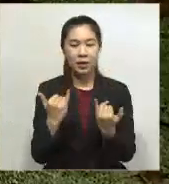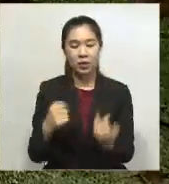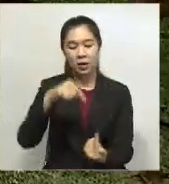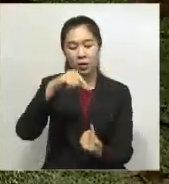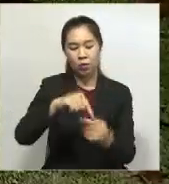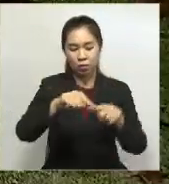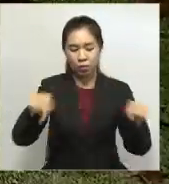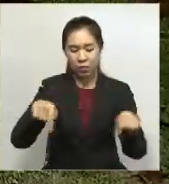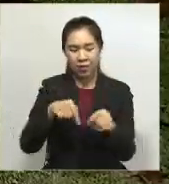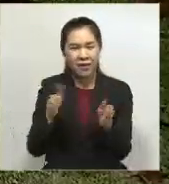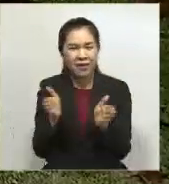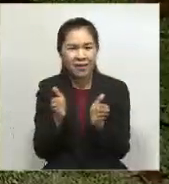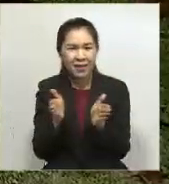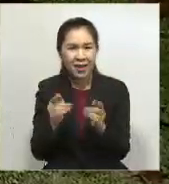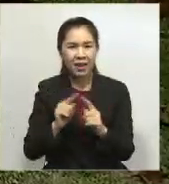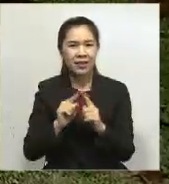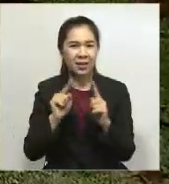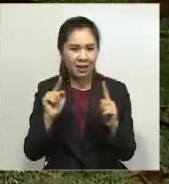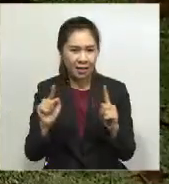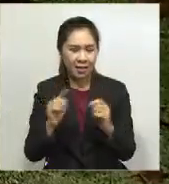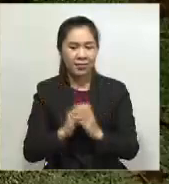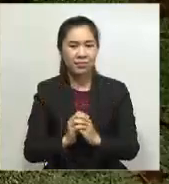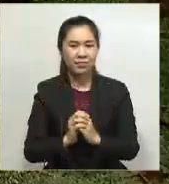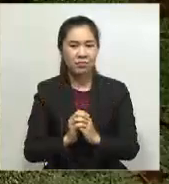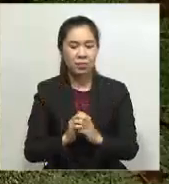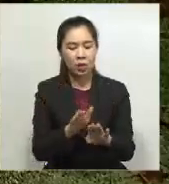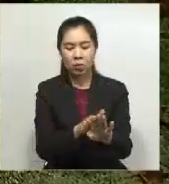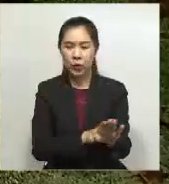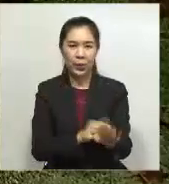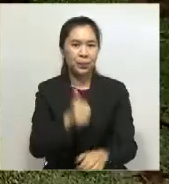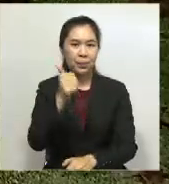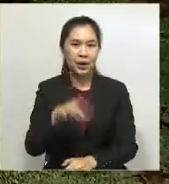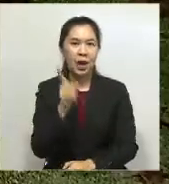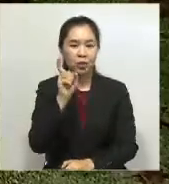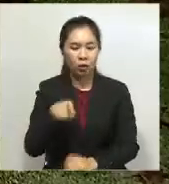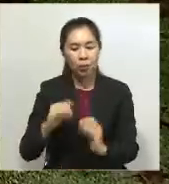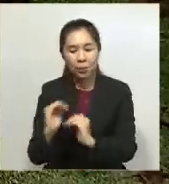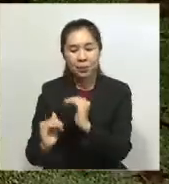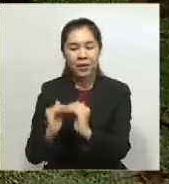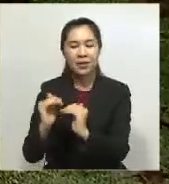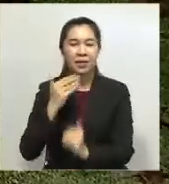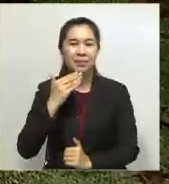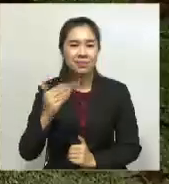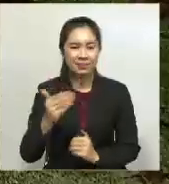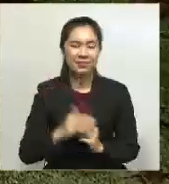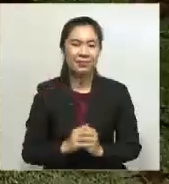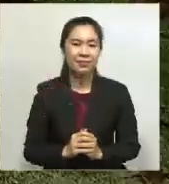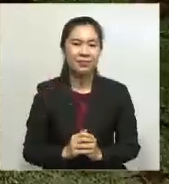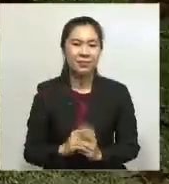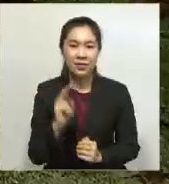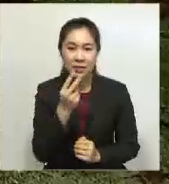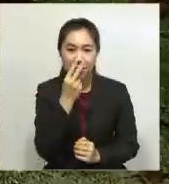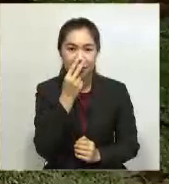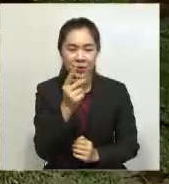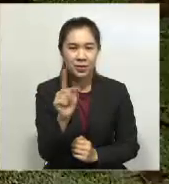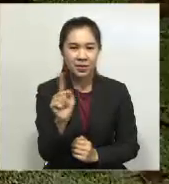จะเป็นพื้นที่เล็กๆที่เรียกว่าสโลไลฟ์แต่จะช้าไม่ได้ต้องพัฒนาให้เกิดความยั่งยืนมากที่สุดค่ะพาไปดูบรรย